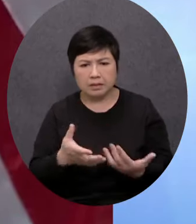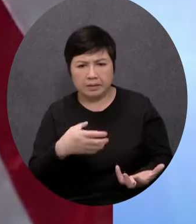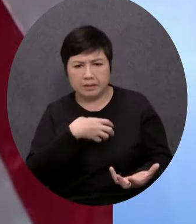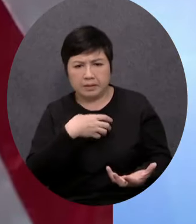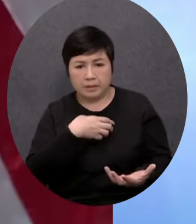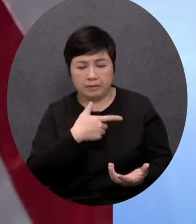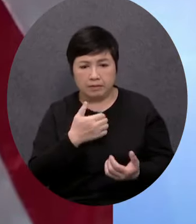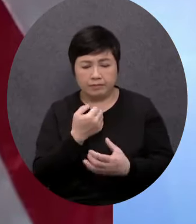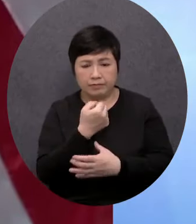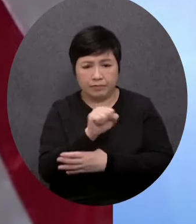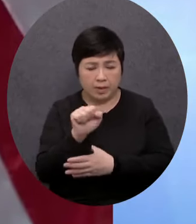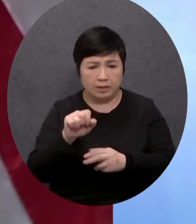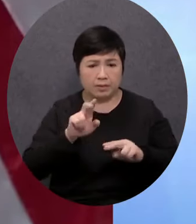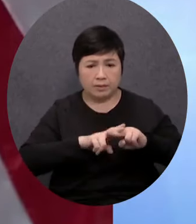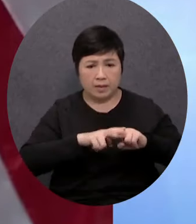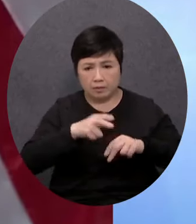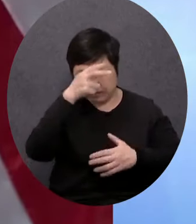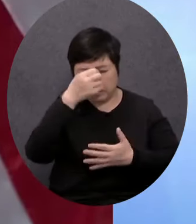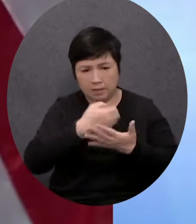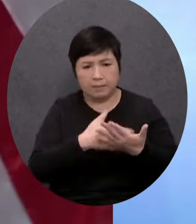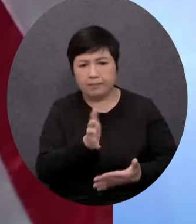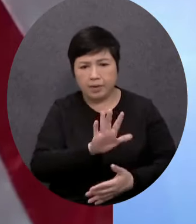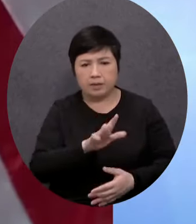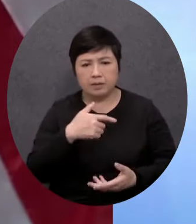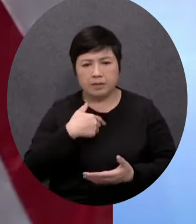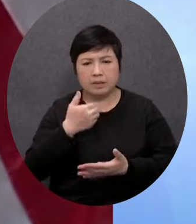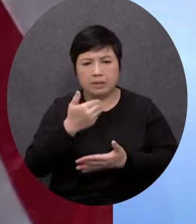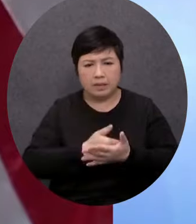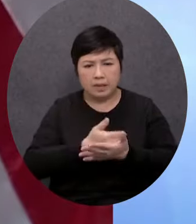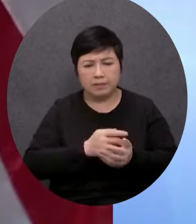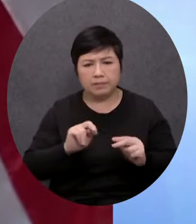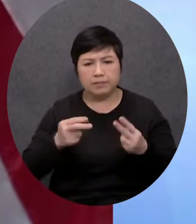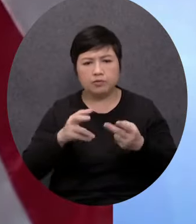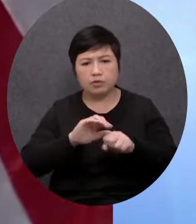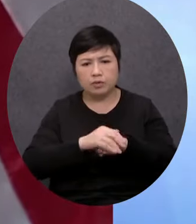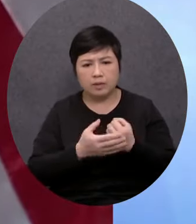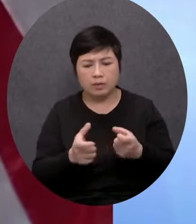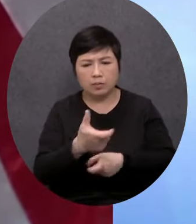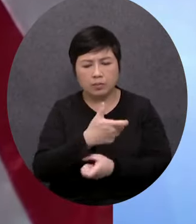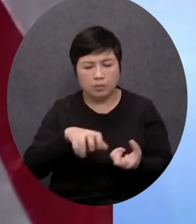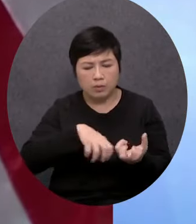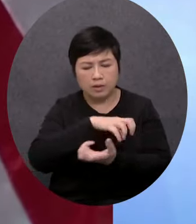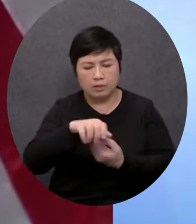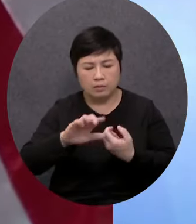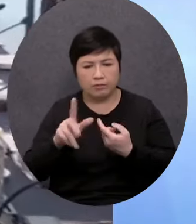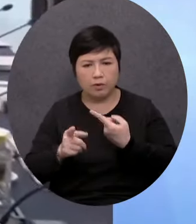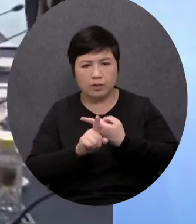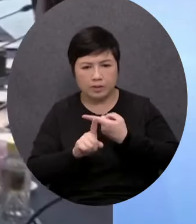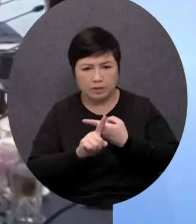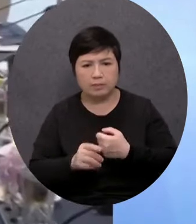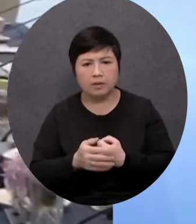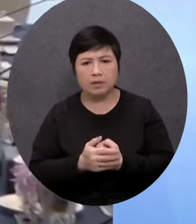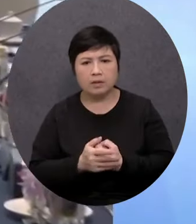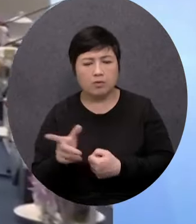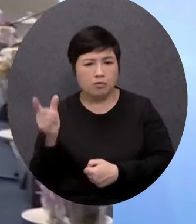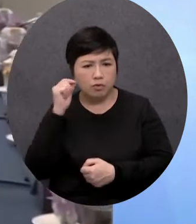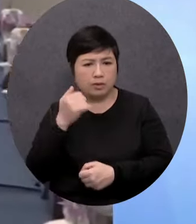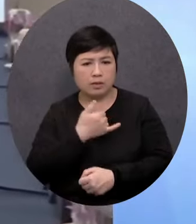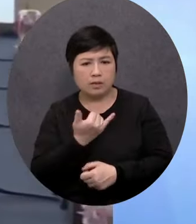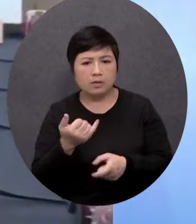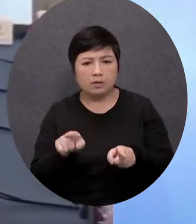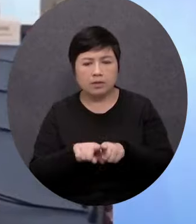並非反華政策嘅一部分，而係為咗減輕導致全球經濟混亂嘅風險。耶倫星期六會同